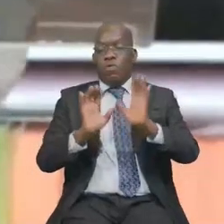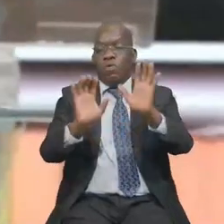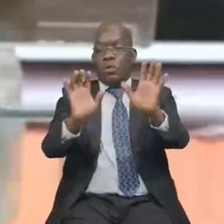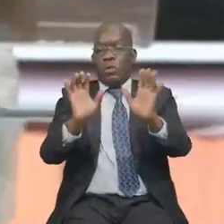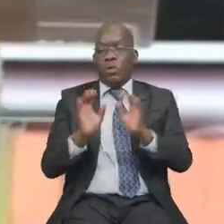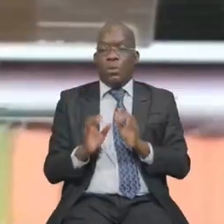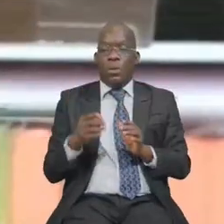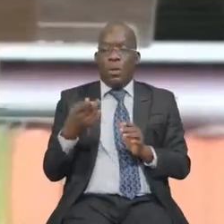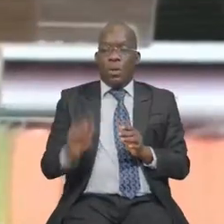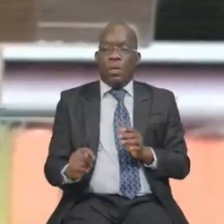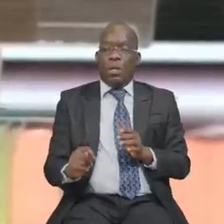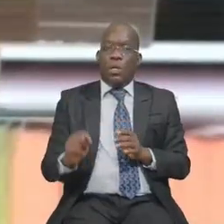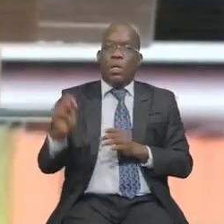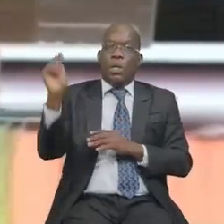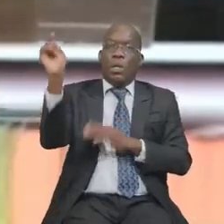Pour